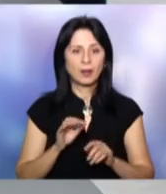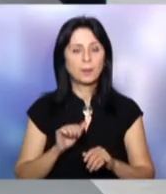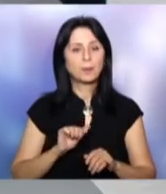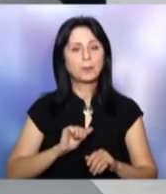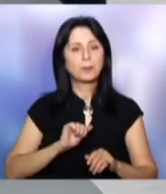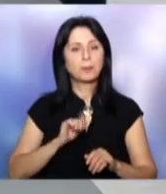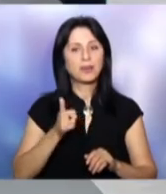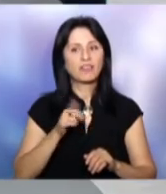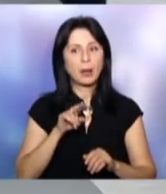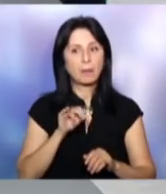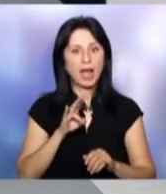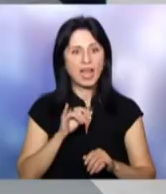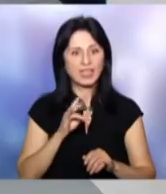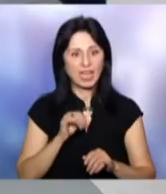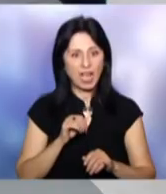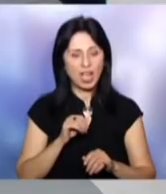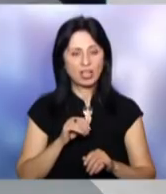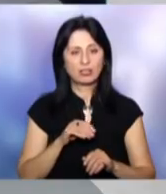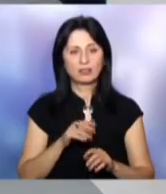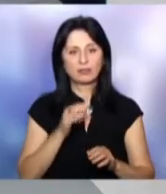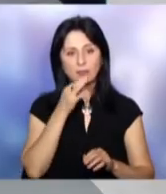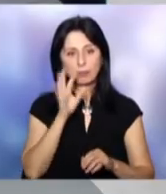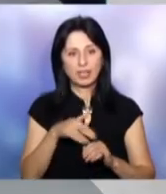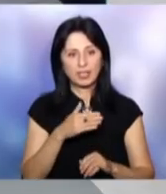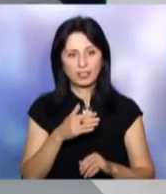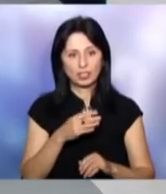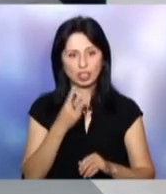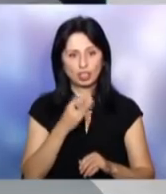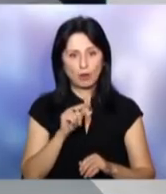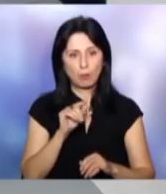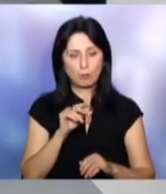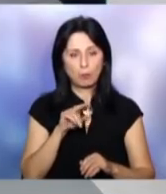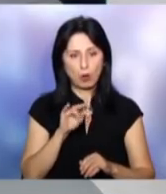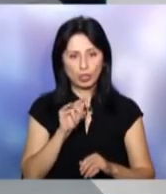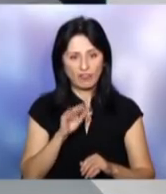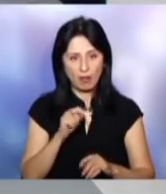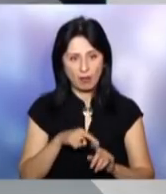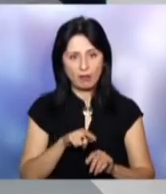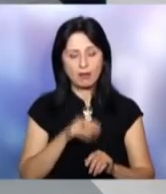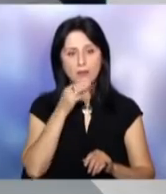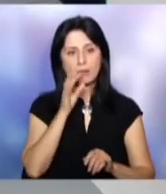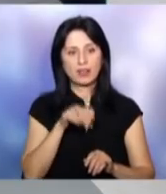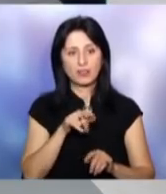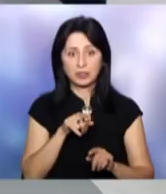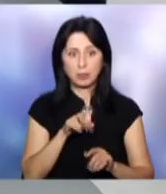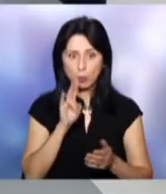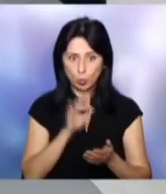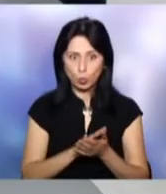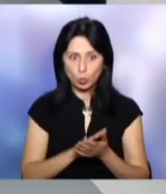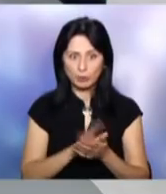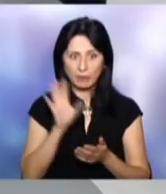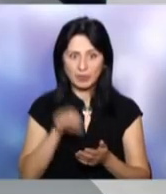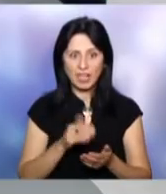უბრალოდ თავიდან პანიკა ახსენა ჩვენმა მაყურებელმა, შემდეგ შფოთვაც ახსენა და შეიძლება თუ არა ეს მუდმივად